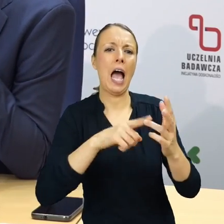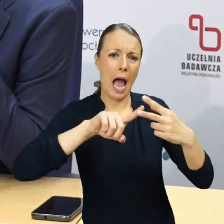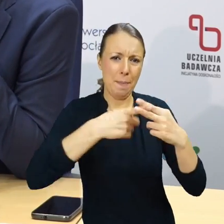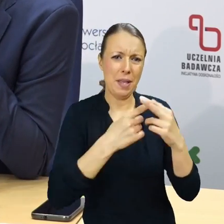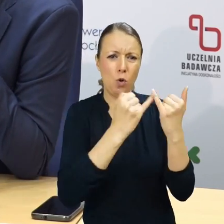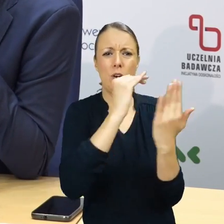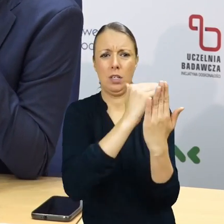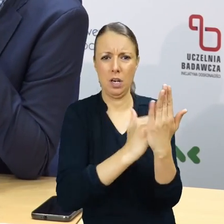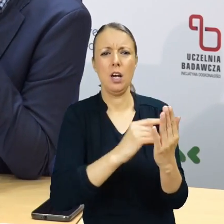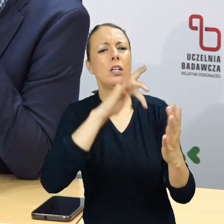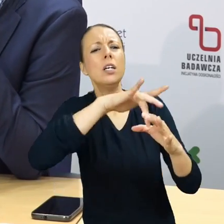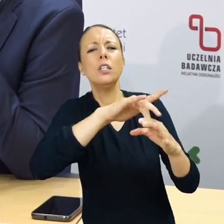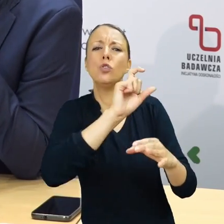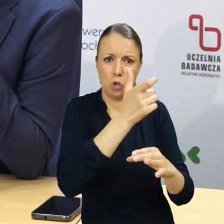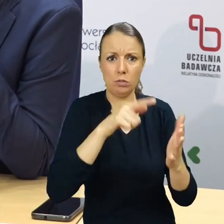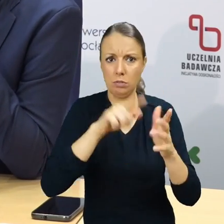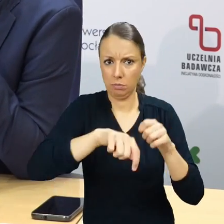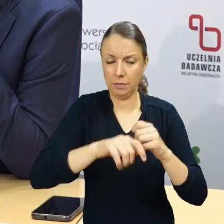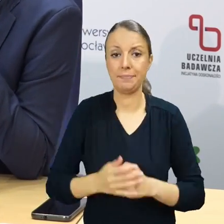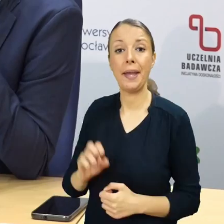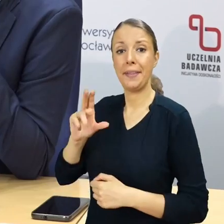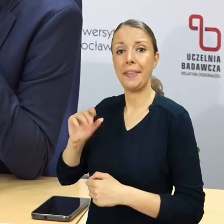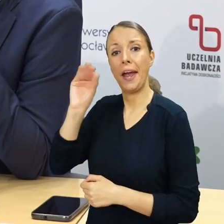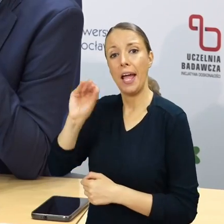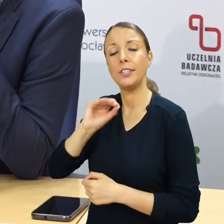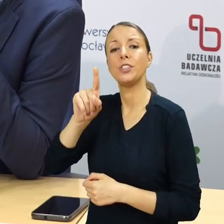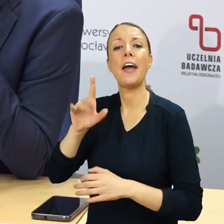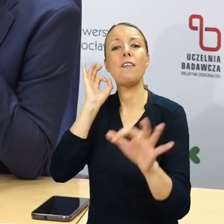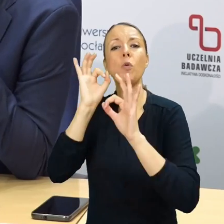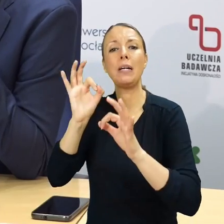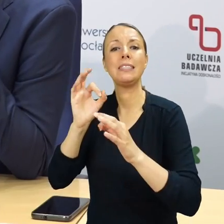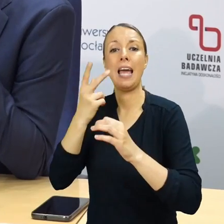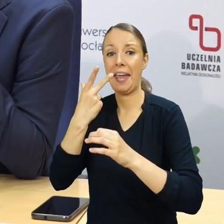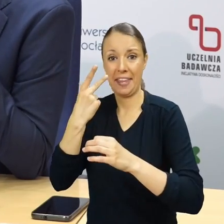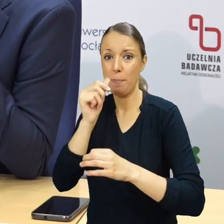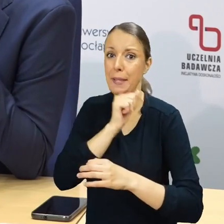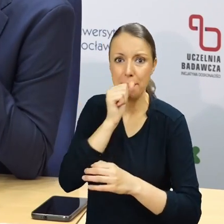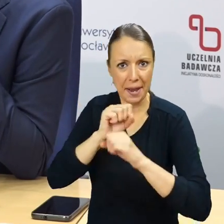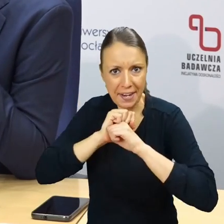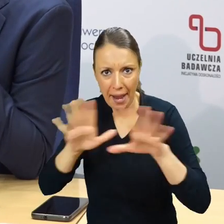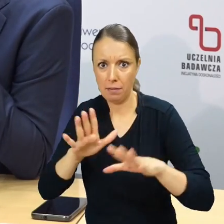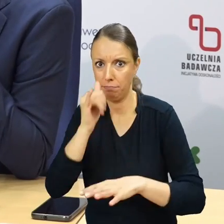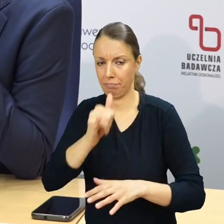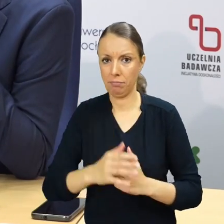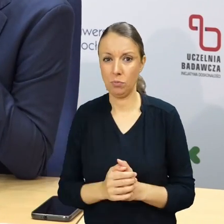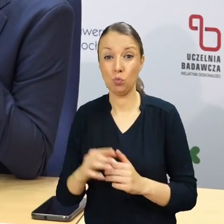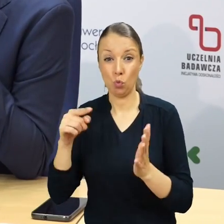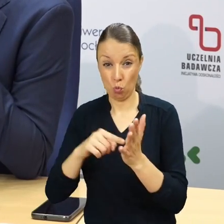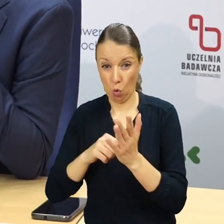ochroną informacji niejawnych podlega... Znaczy, informacją niejawną jest informacja, która istnieje w momencie złożenia